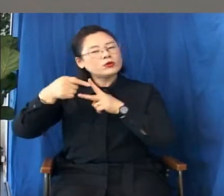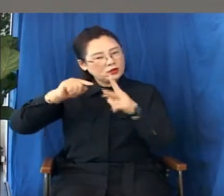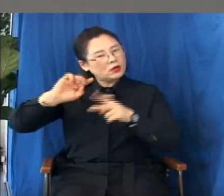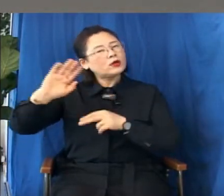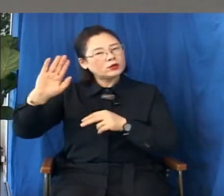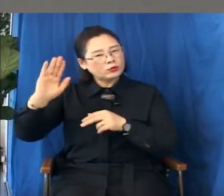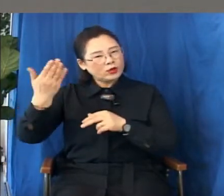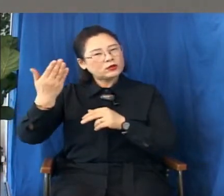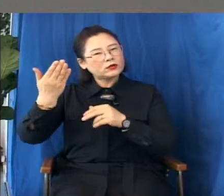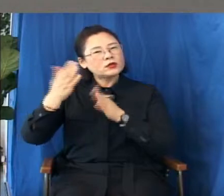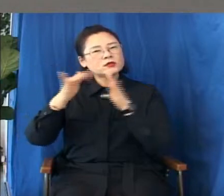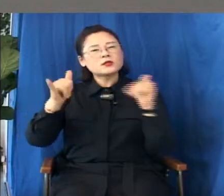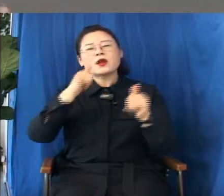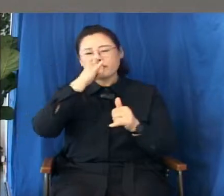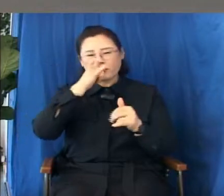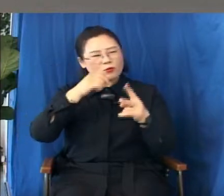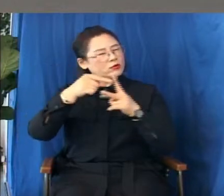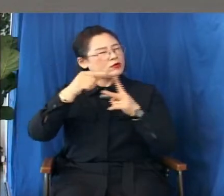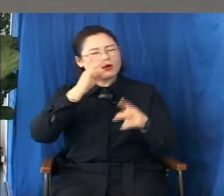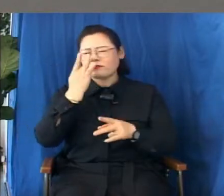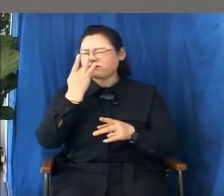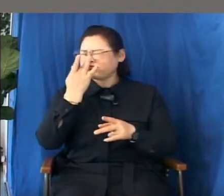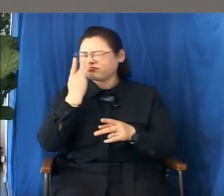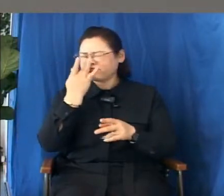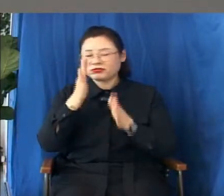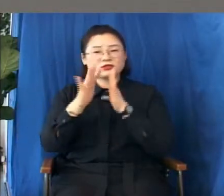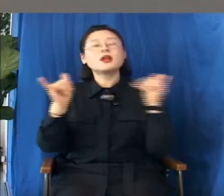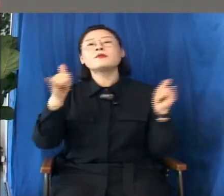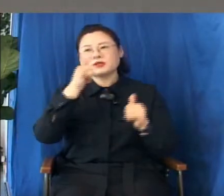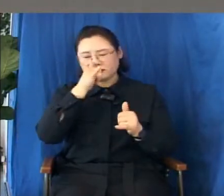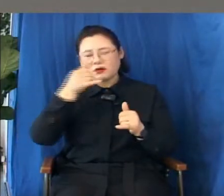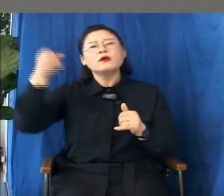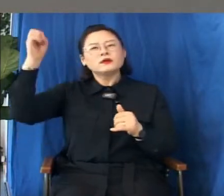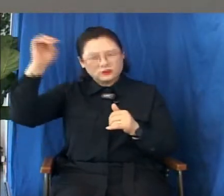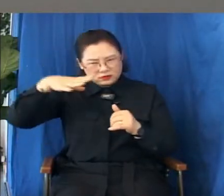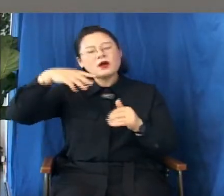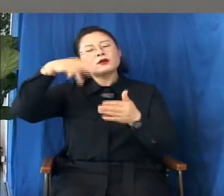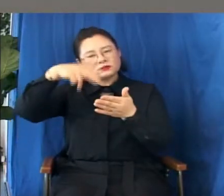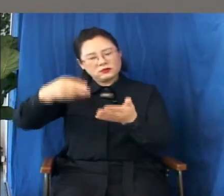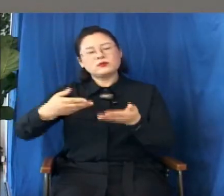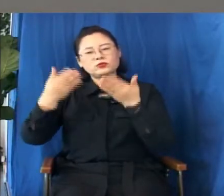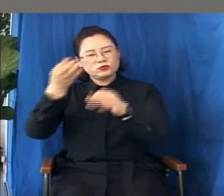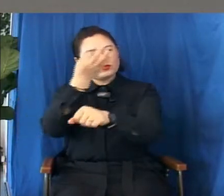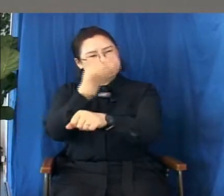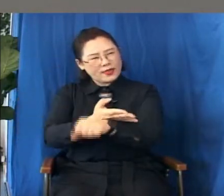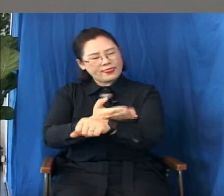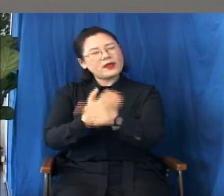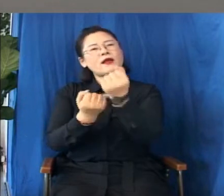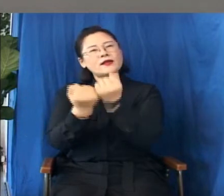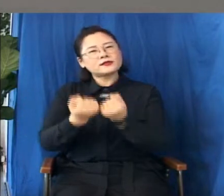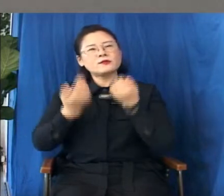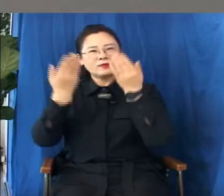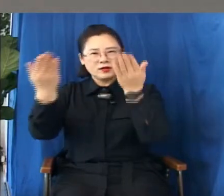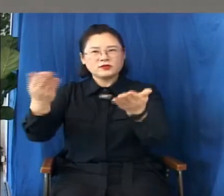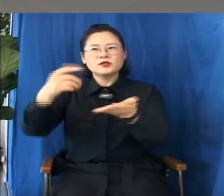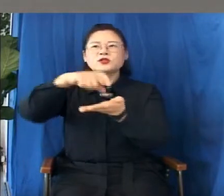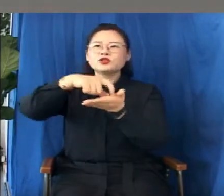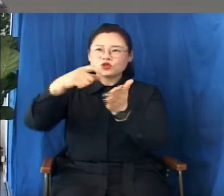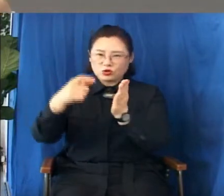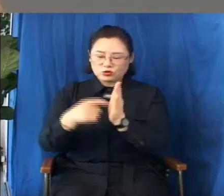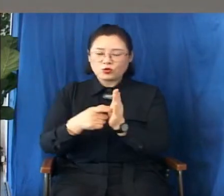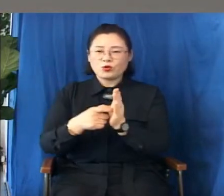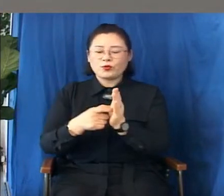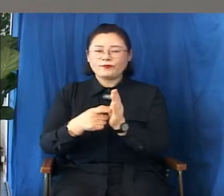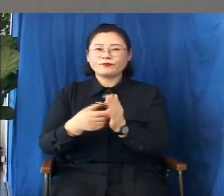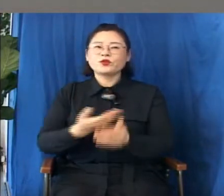그 부분은 어떻게 설명을 못 해줬어요. 그냥 읽어주고 간단하게 설명하는 정도. 그걸 지금 이렇게 여러분들이